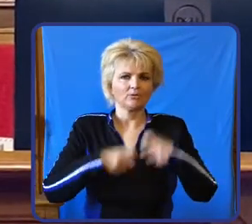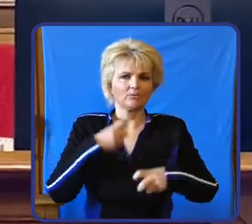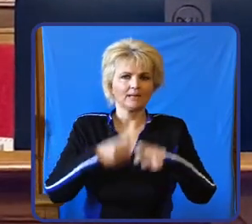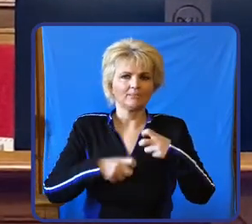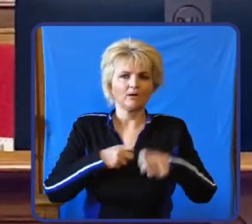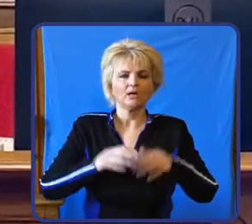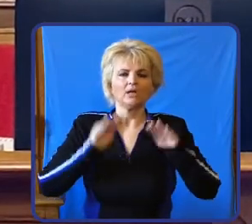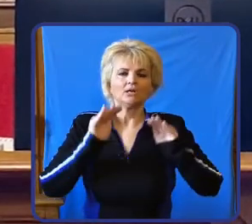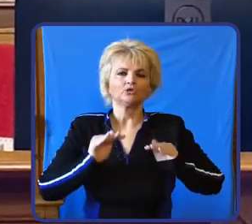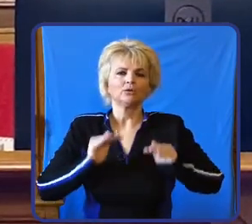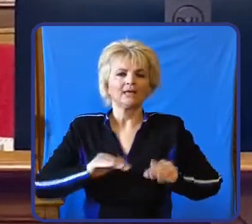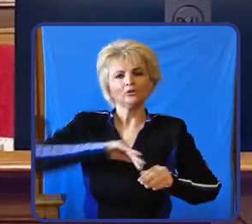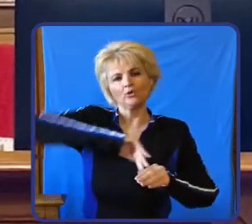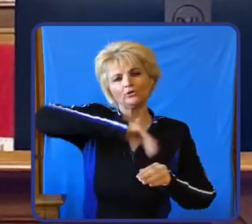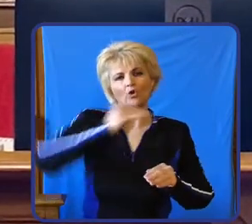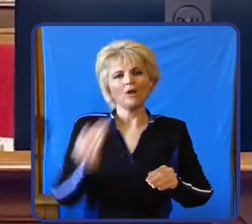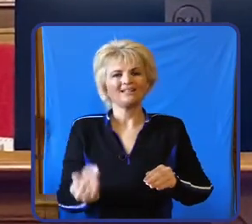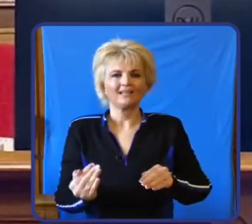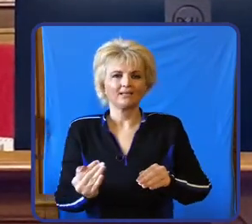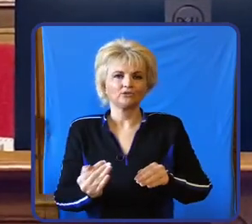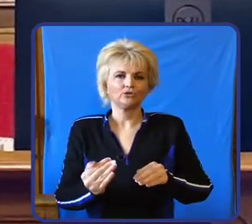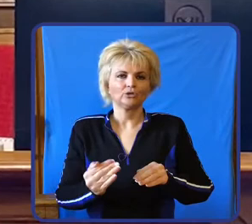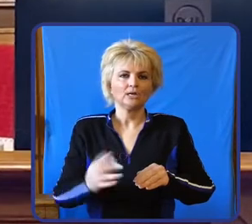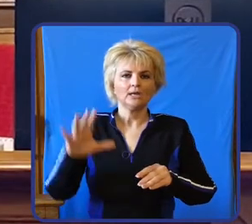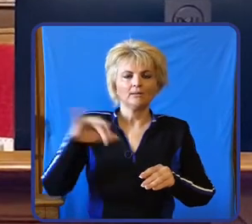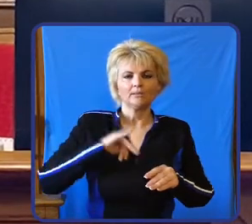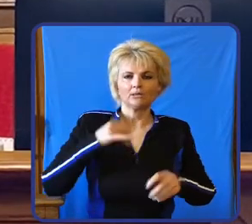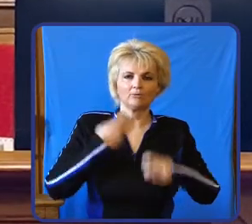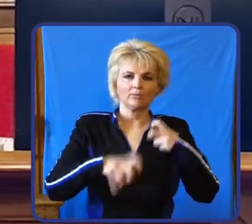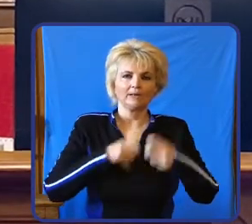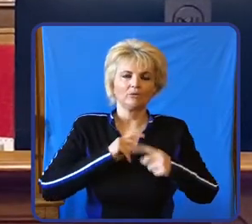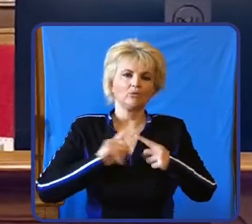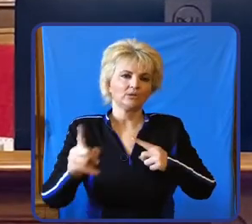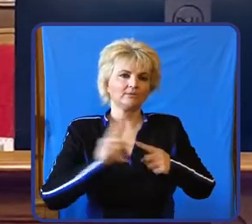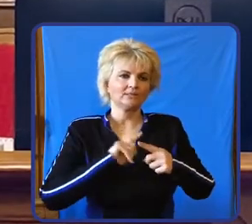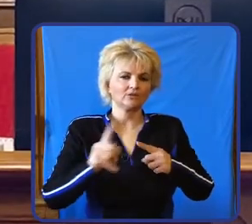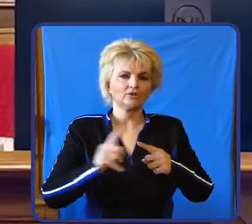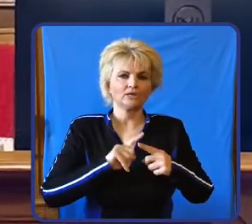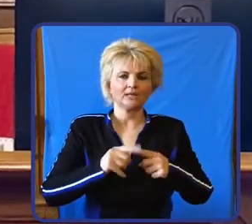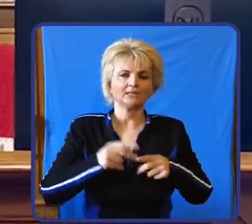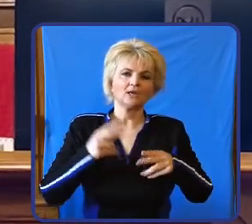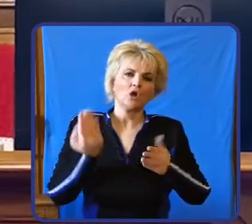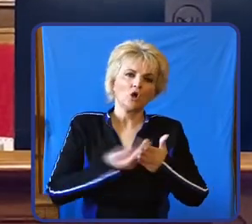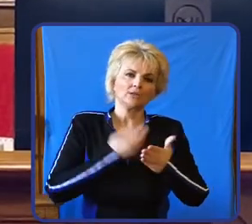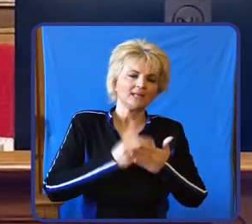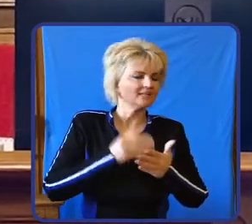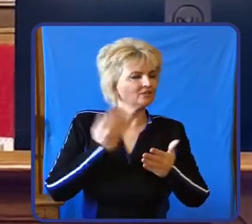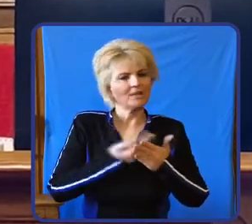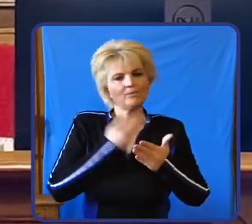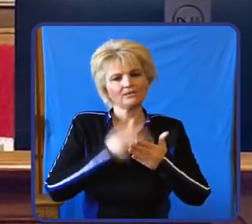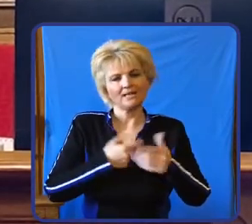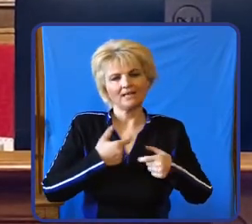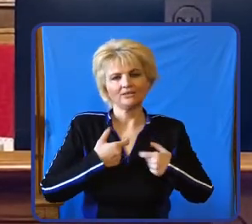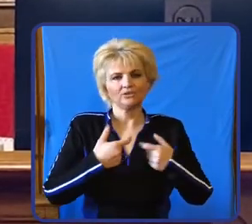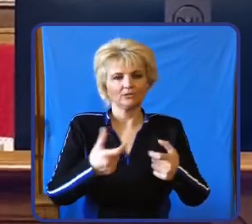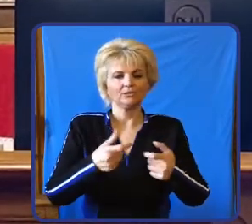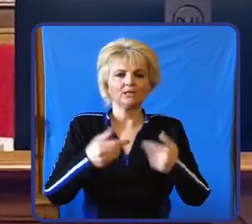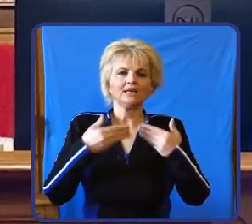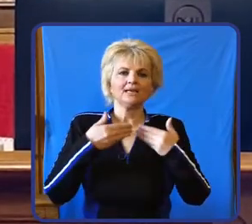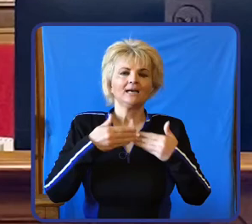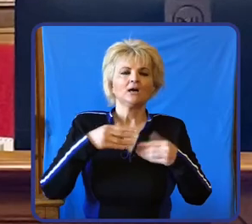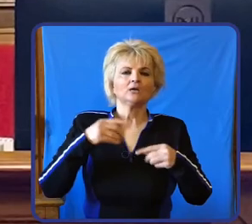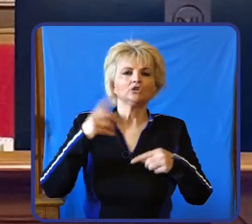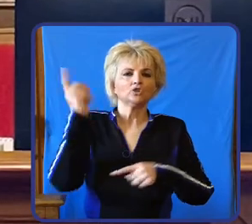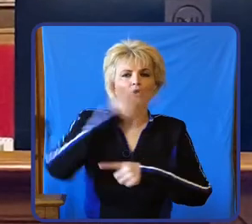megsúlyedő töltés, biztonsági problémák jelent, oda-vissza cserélt, használt és nem használt sínek, biztonsági nyitott sorompókkal közlekedés,